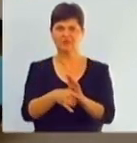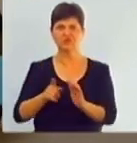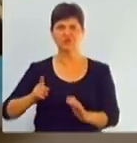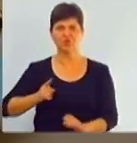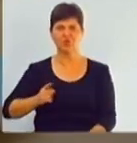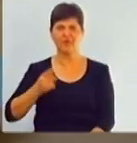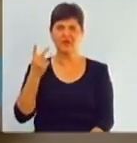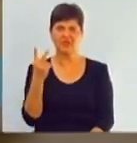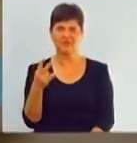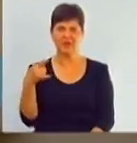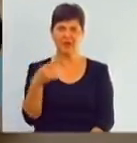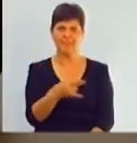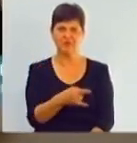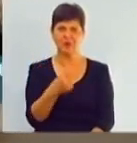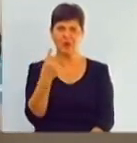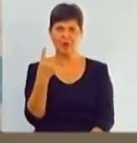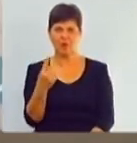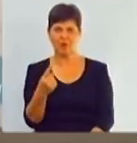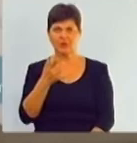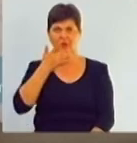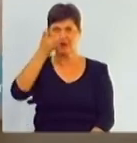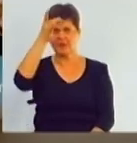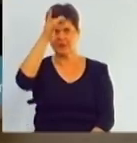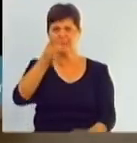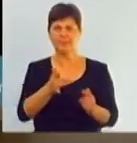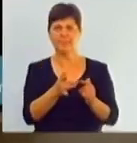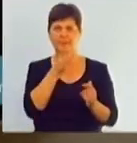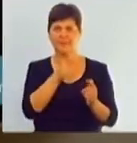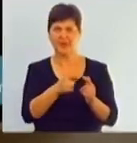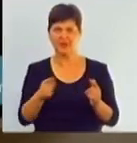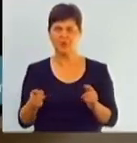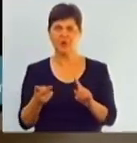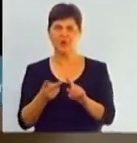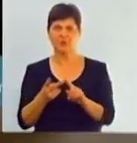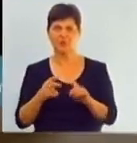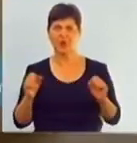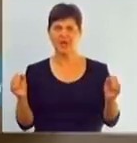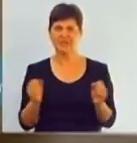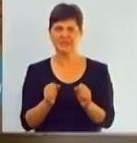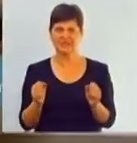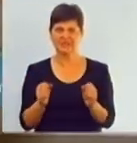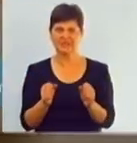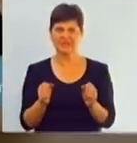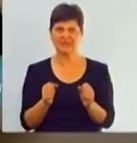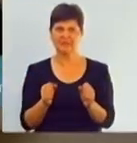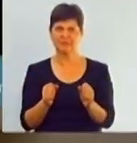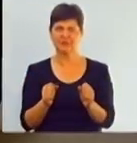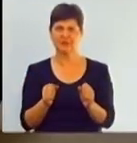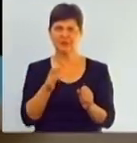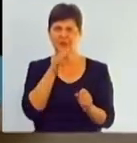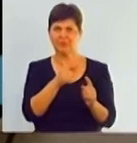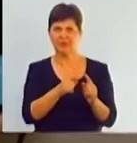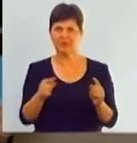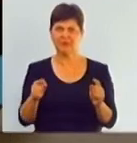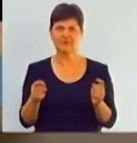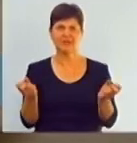Одна машина в літній період, яка експлуатується, друга підвищена прохідність, яка зараз на технічному обслуговуванні знаходиться з 131-ї, в зимовий період підвищеної